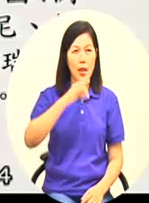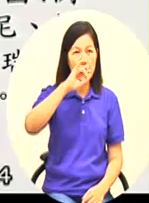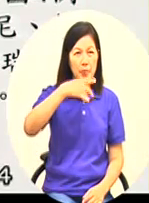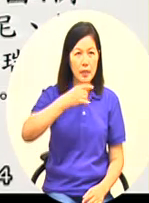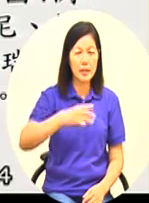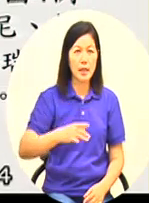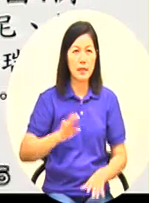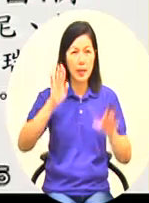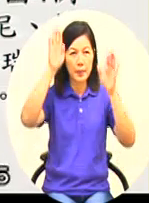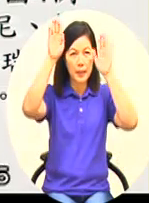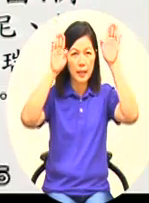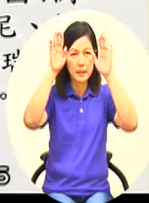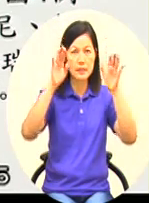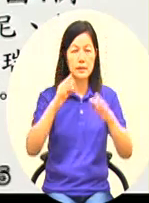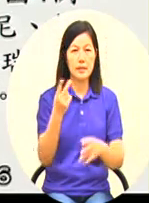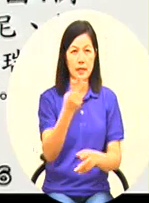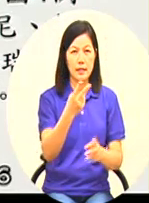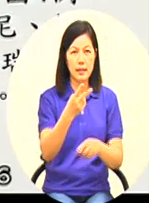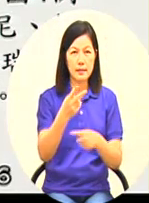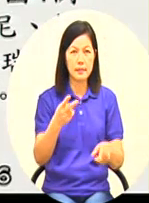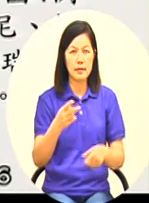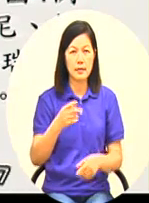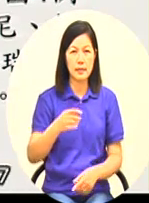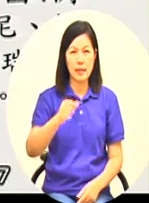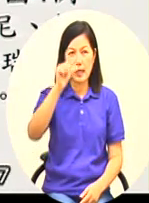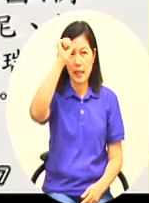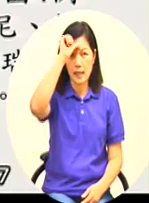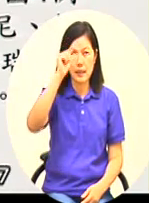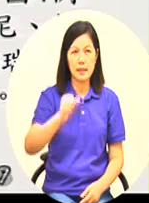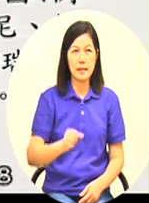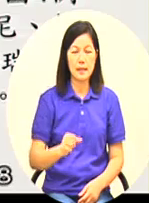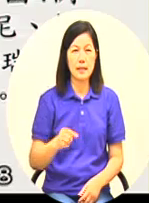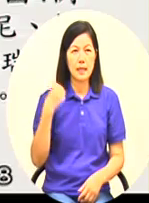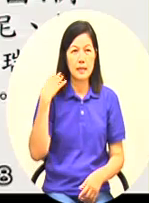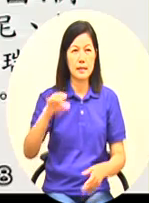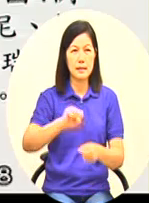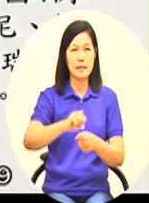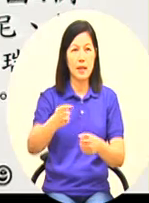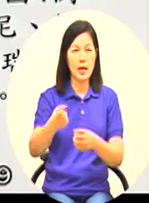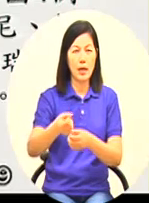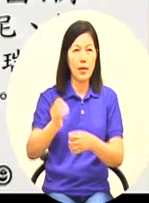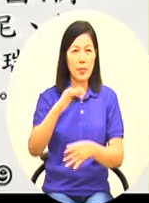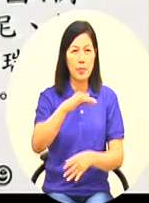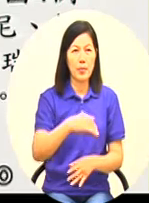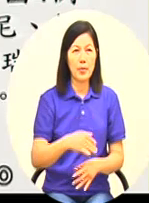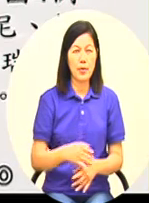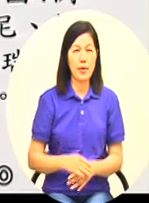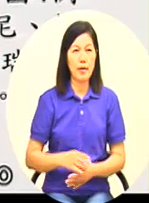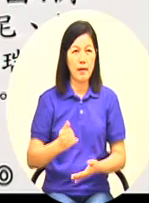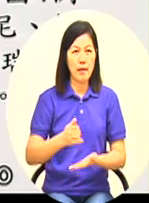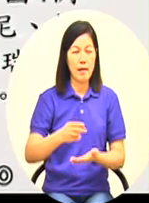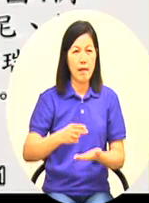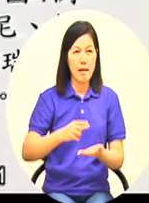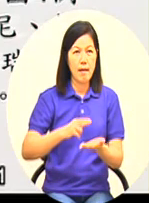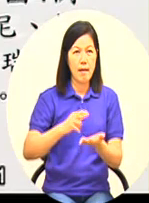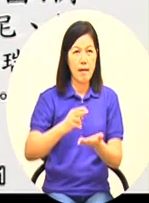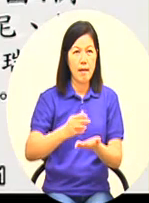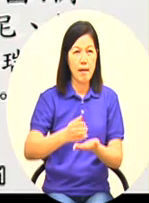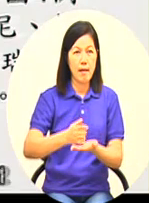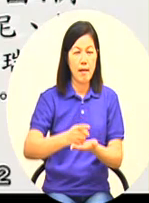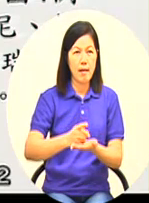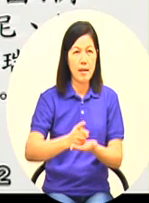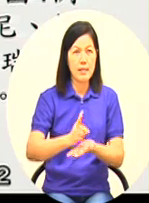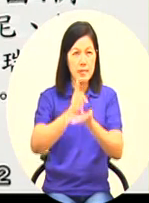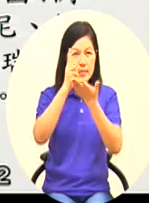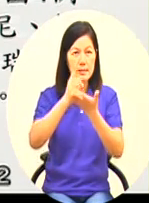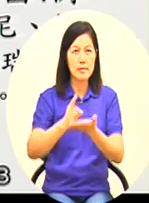是各2例嘛哈，印尼呢、新加坡呢、啊圣罗西亚呢、哈圣文森及格列纳丁